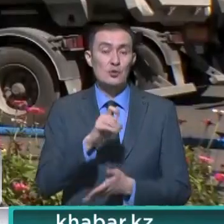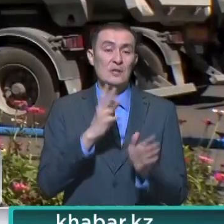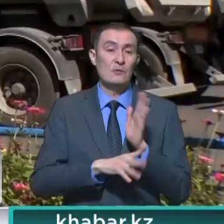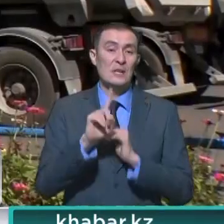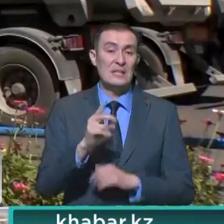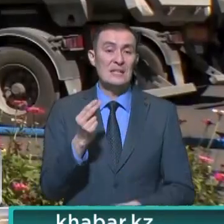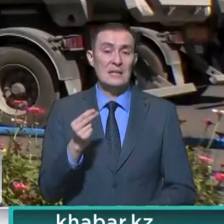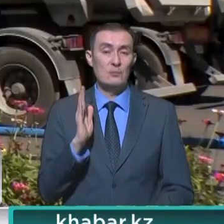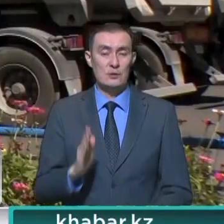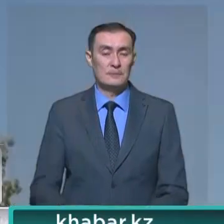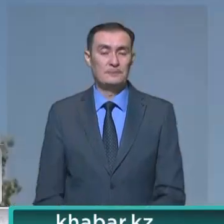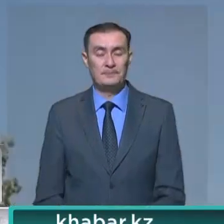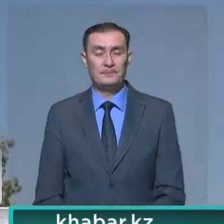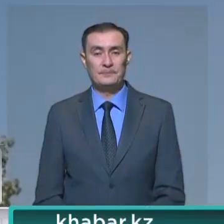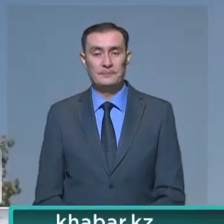191 тенге.